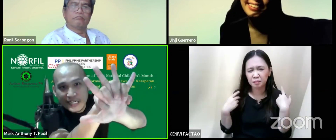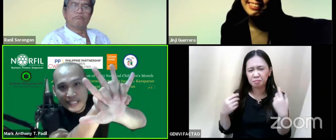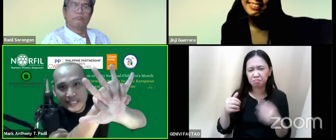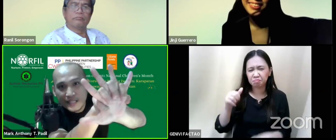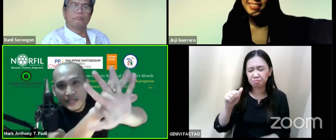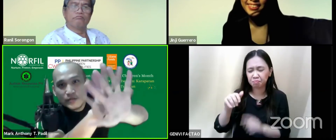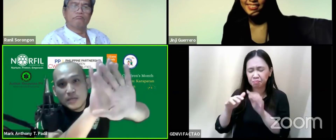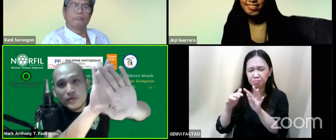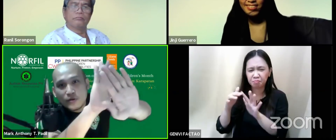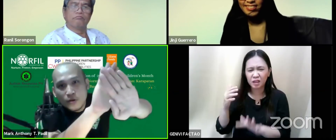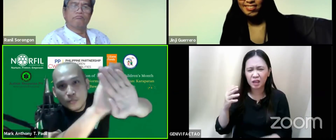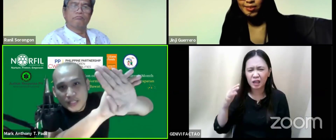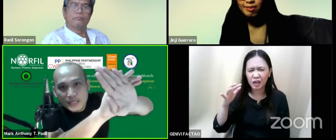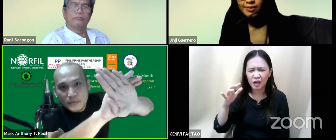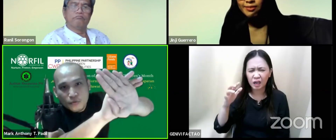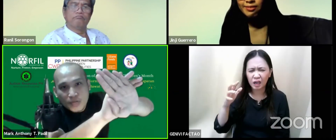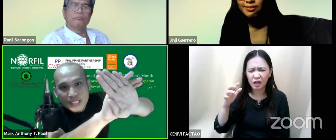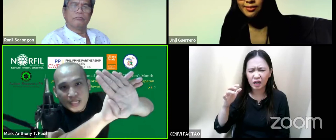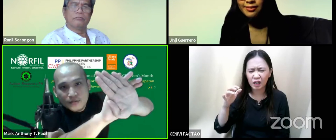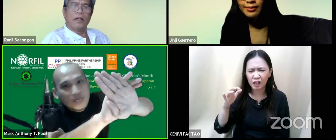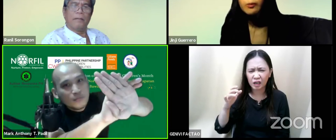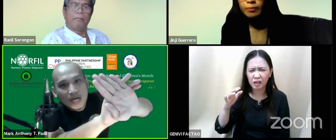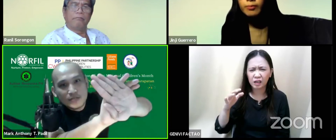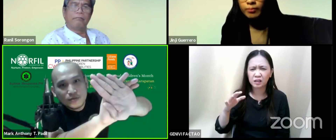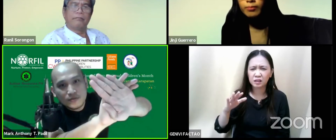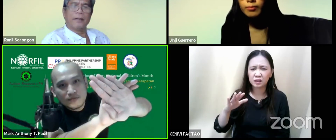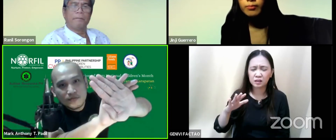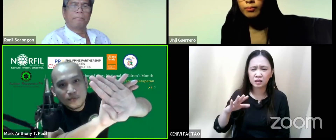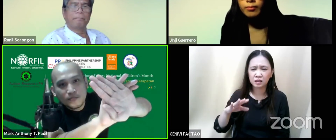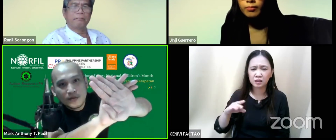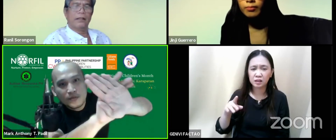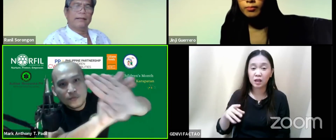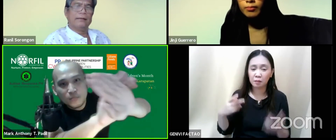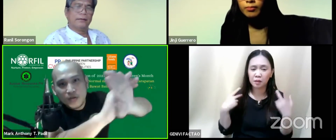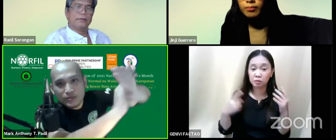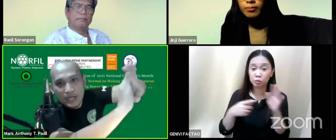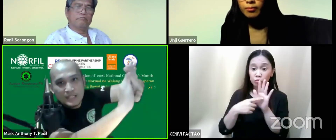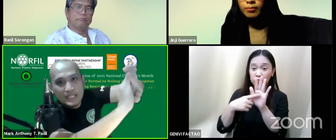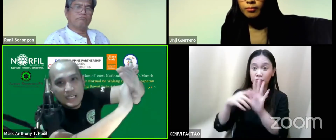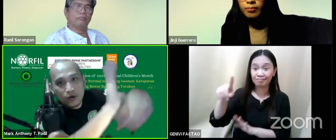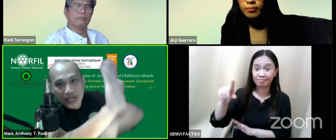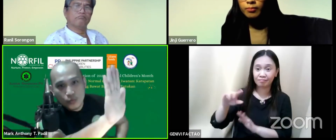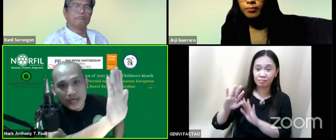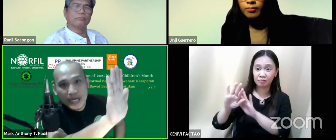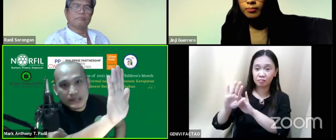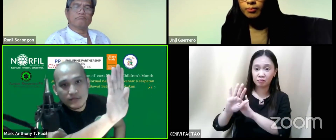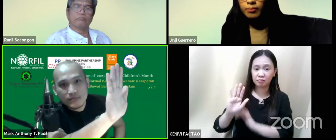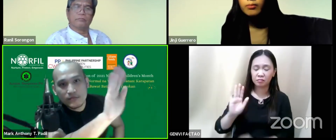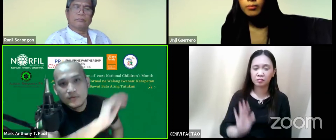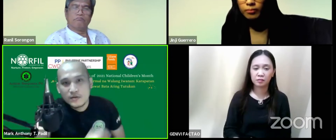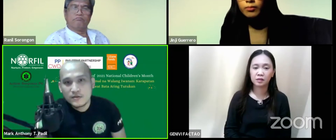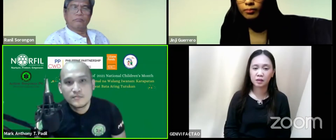daliri ng ganyan. So sabi ko, pwede naman pong ganyan. Wala pong kaso yun. Wala pong kaso kahit ganyan lang or kahit one hand.